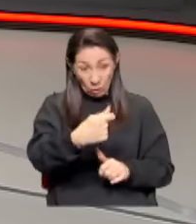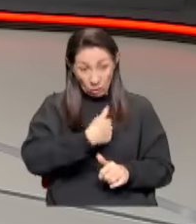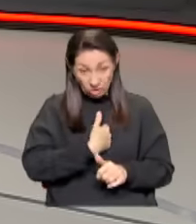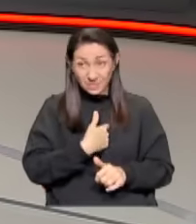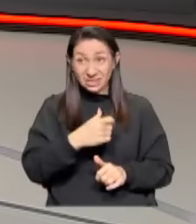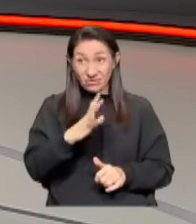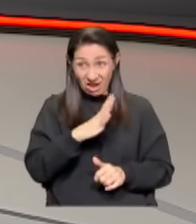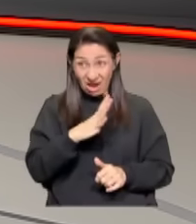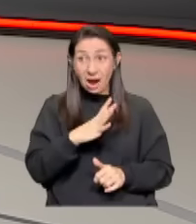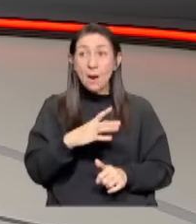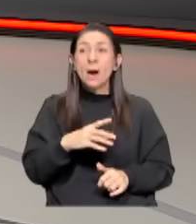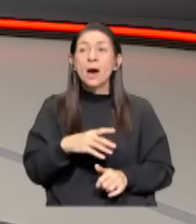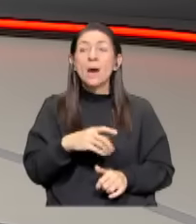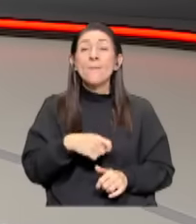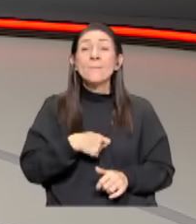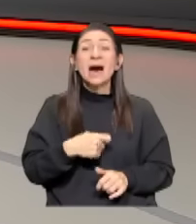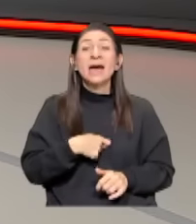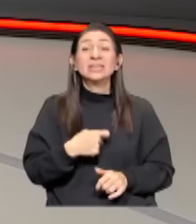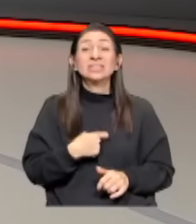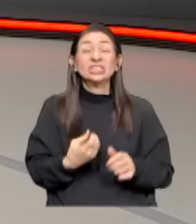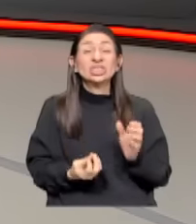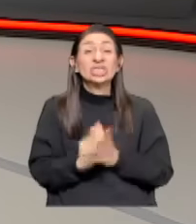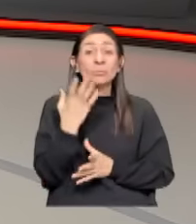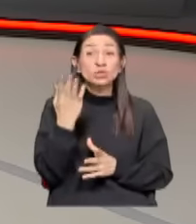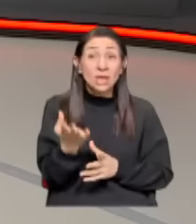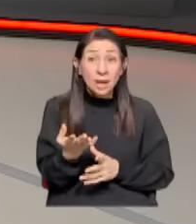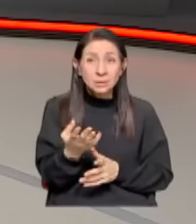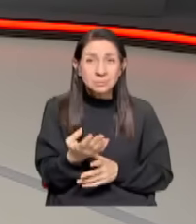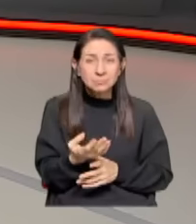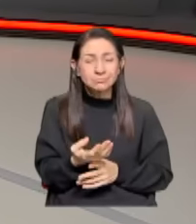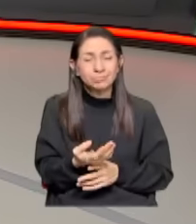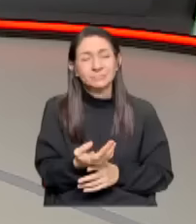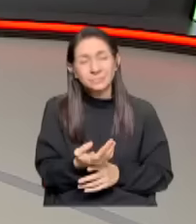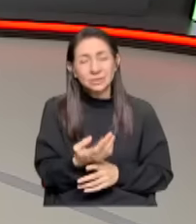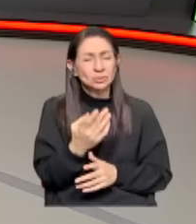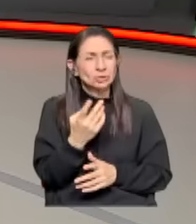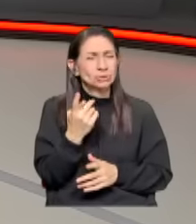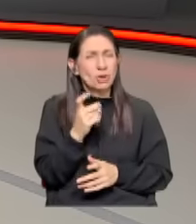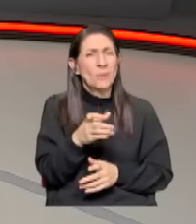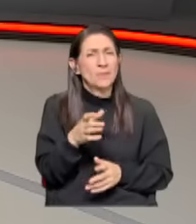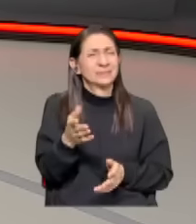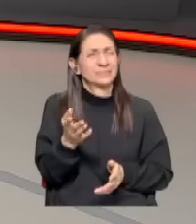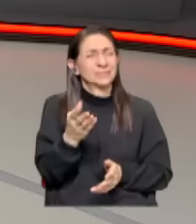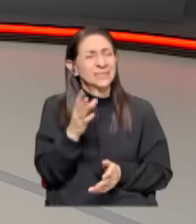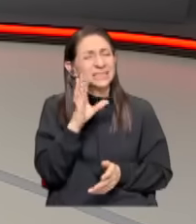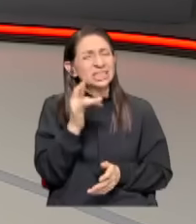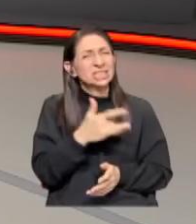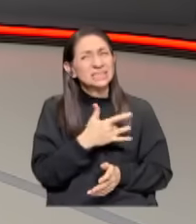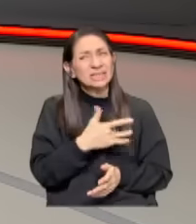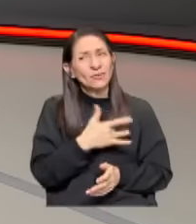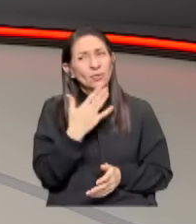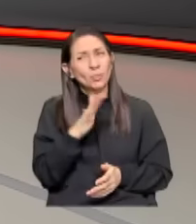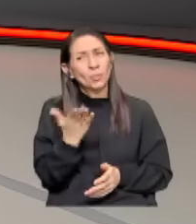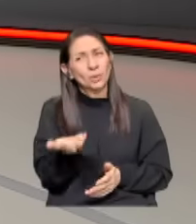vergi iadesi bahanesi çıkartmışlar ki. Yani sormayın hiç insaf yok mu